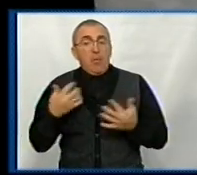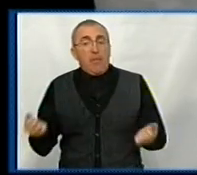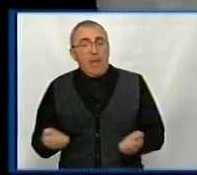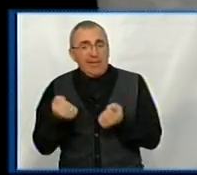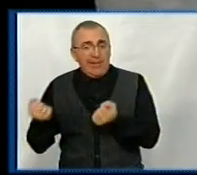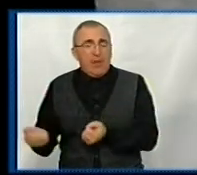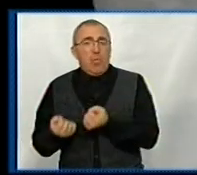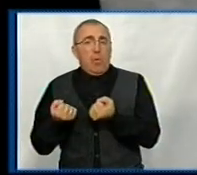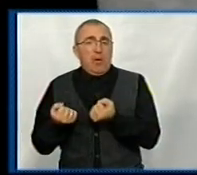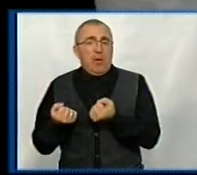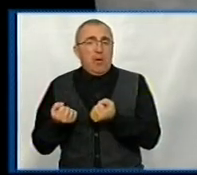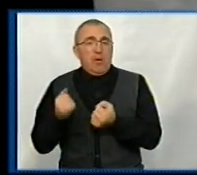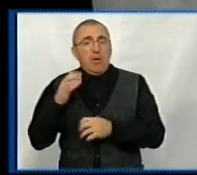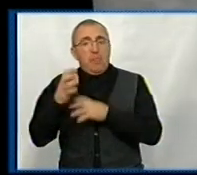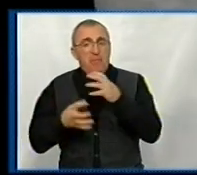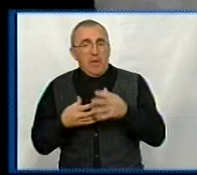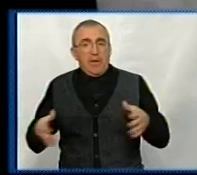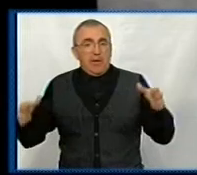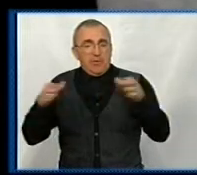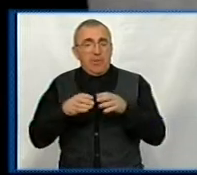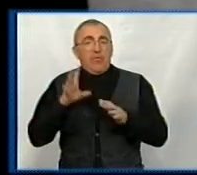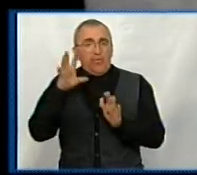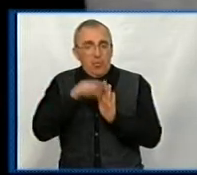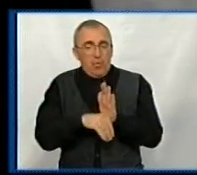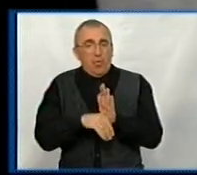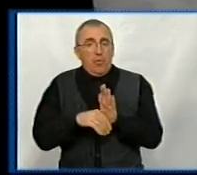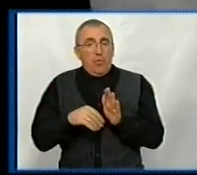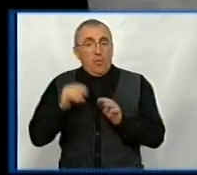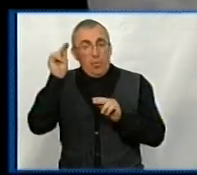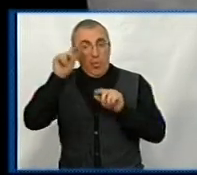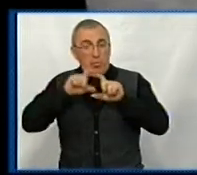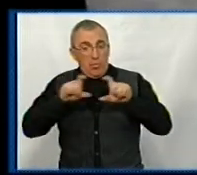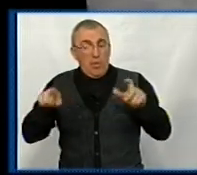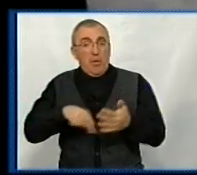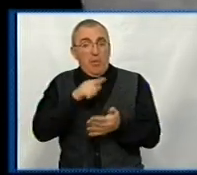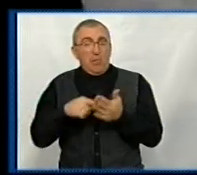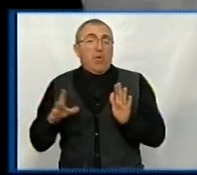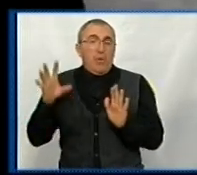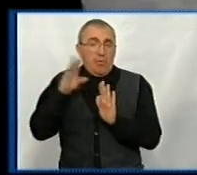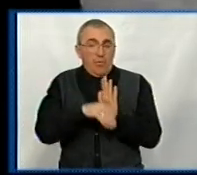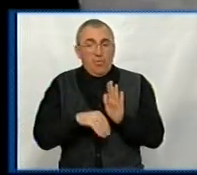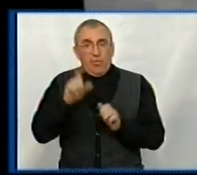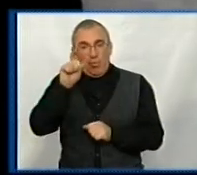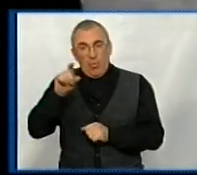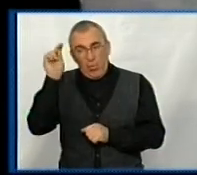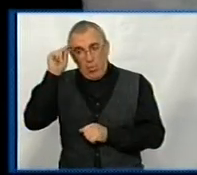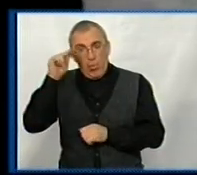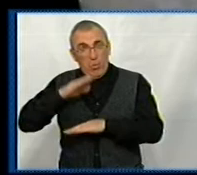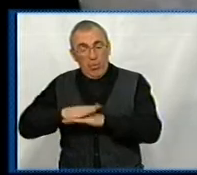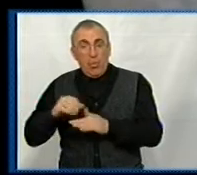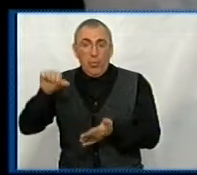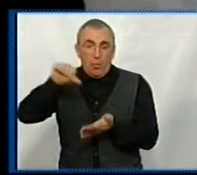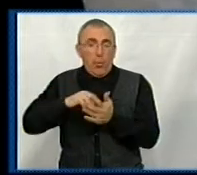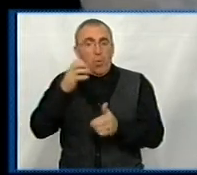підтримує і міжнародна спільнота в тому числі. Тому освітні заклади міста залучають учнів до участі